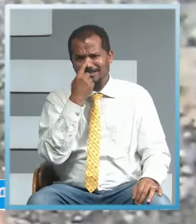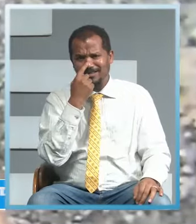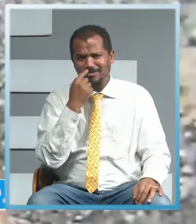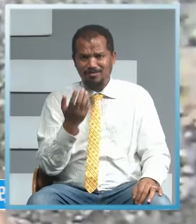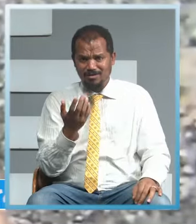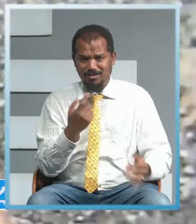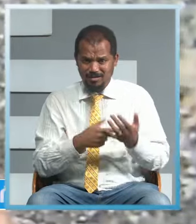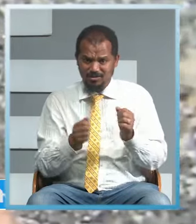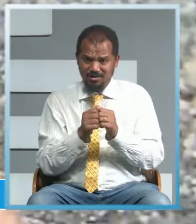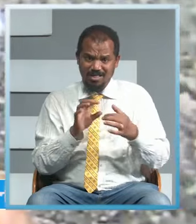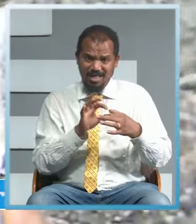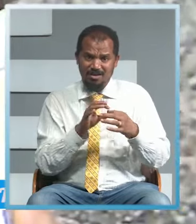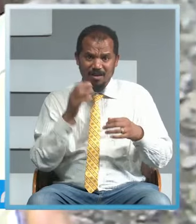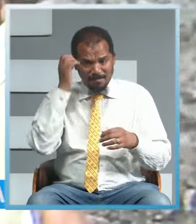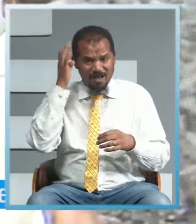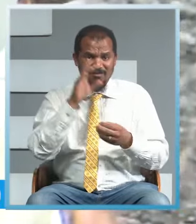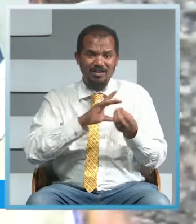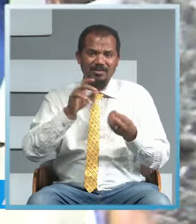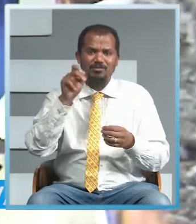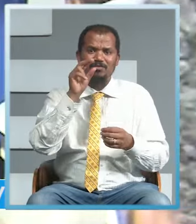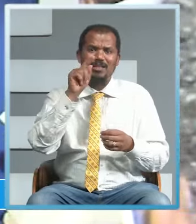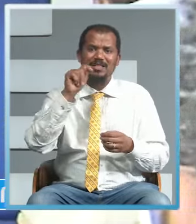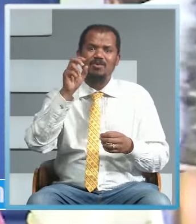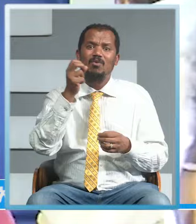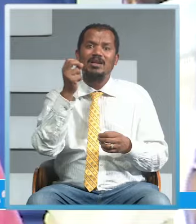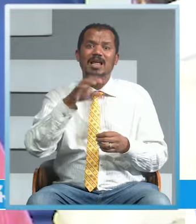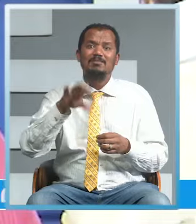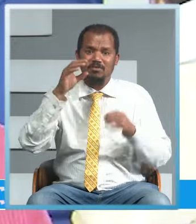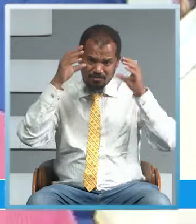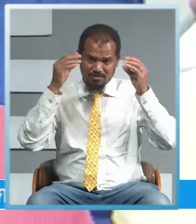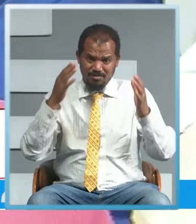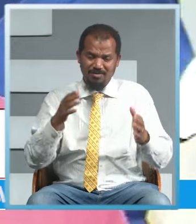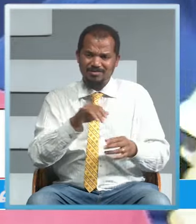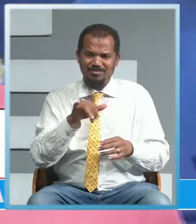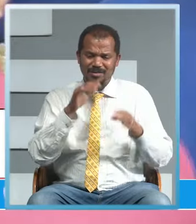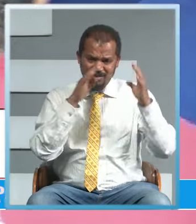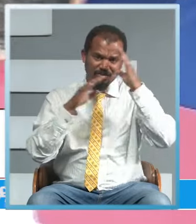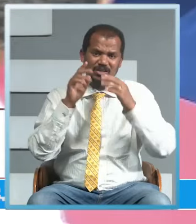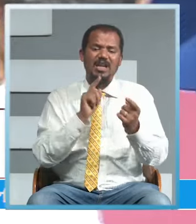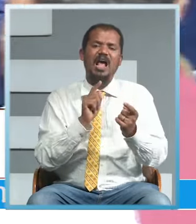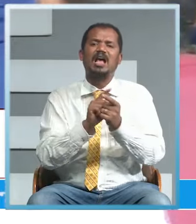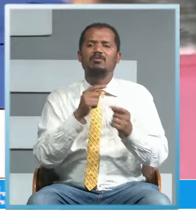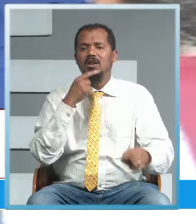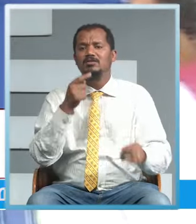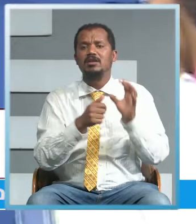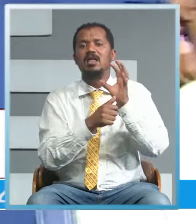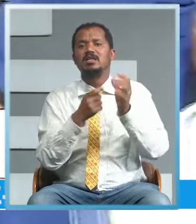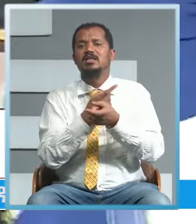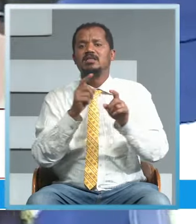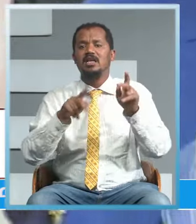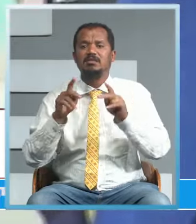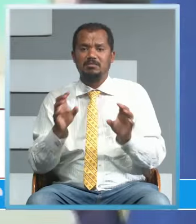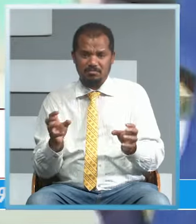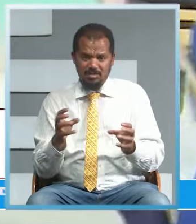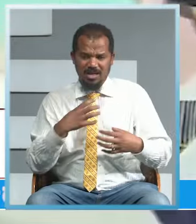መስማት የተለመደ ሆኗል። ከዚሁ ጋር ተያይዞ በአፋር ክልል ዱብቲ ወረዳ የሚገኙ መምህራንም ተመሳሳይ ችግር አጋጥሞናል ሲሉ ለኢሳት